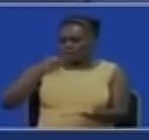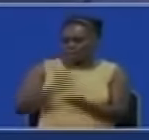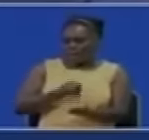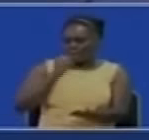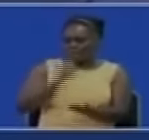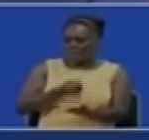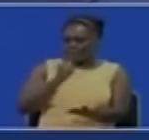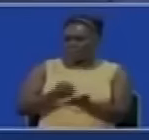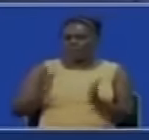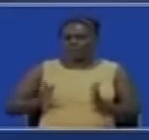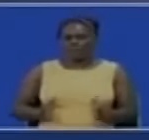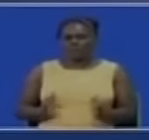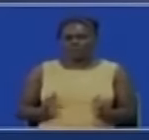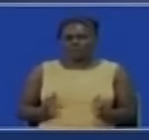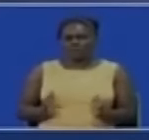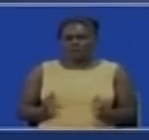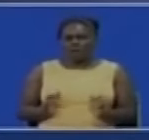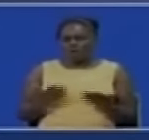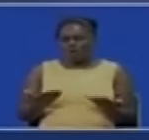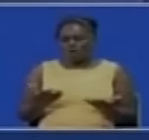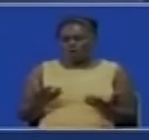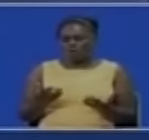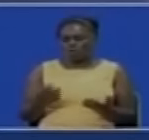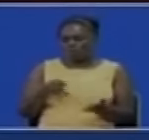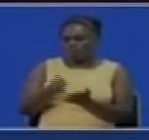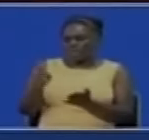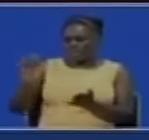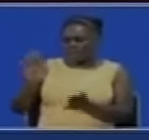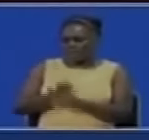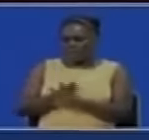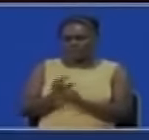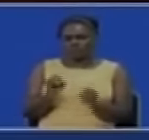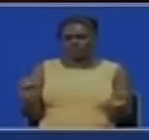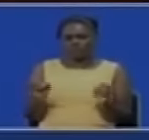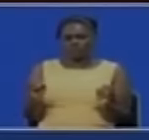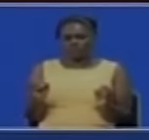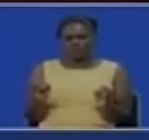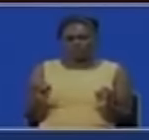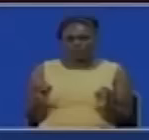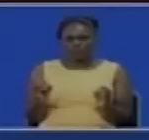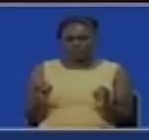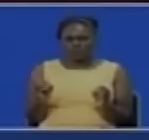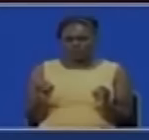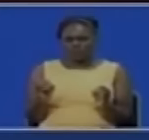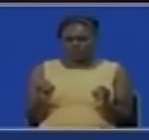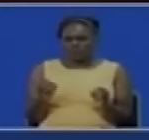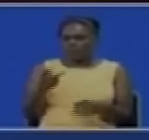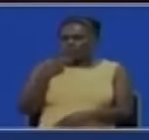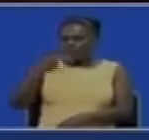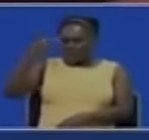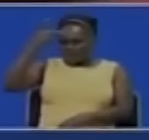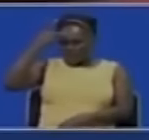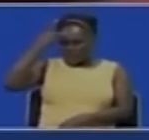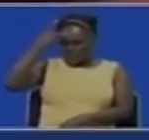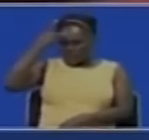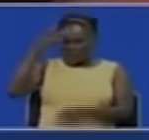to a clinic where their pockets won't be frisked much. Fura na usungu tu. Wazazi wa Susan wako